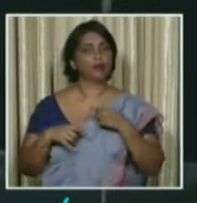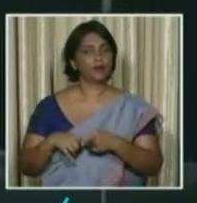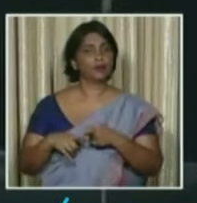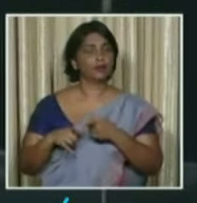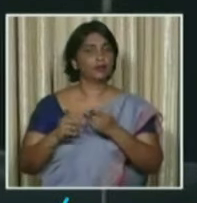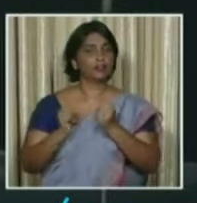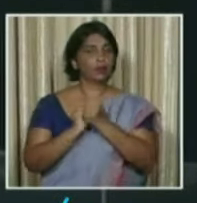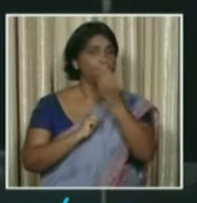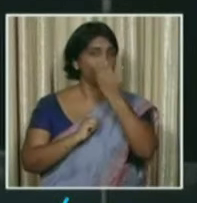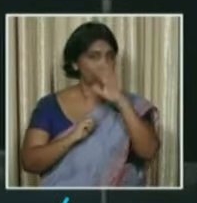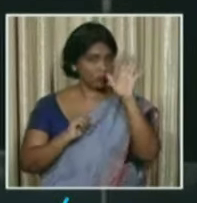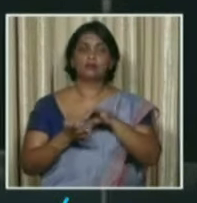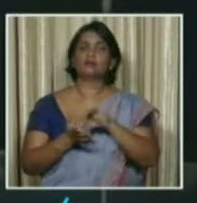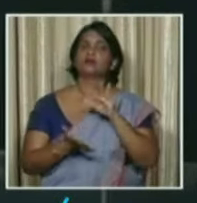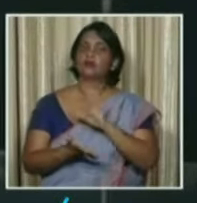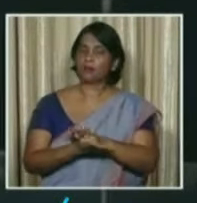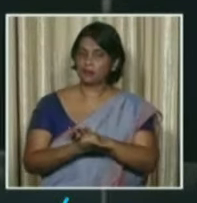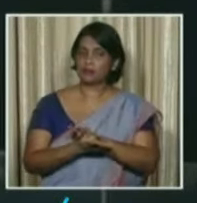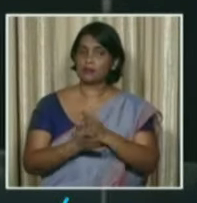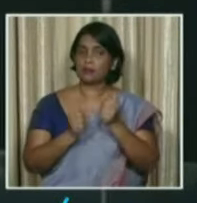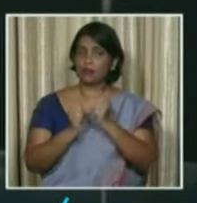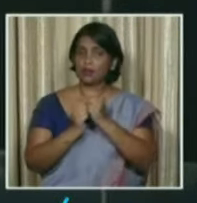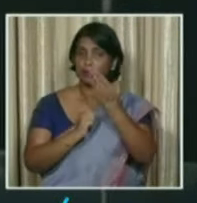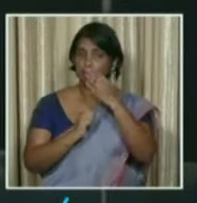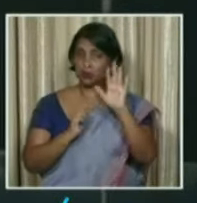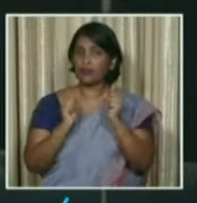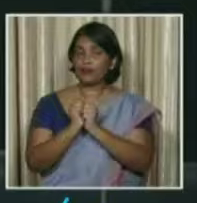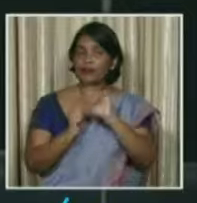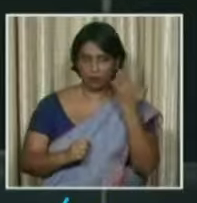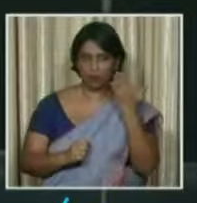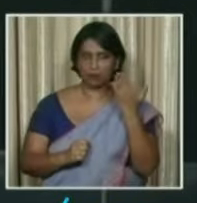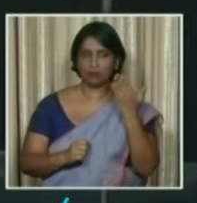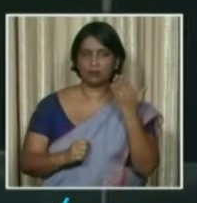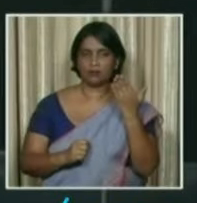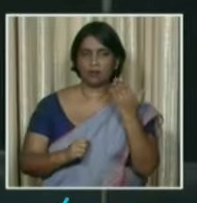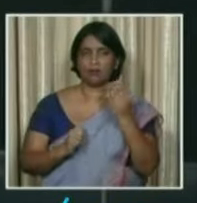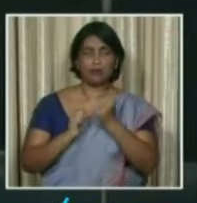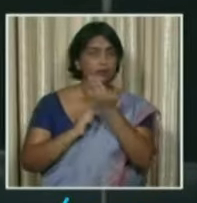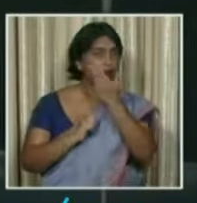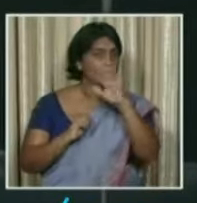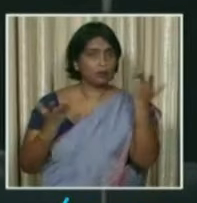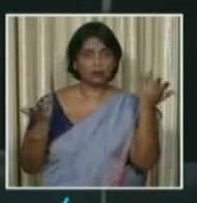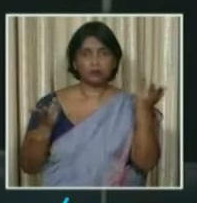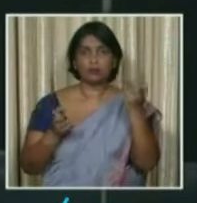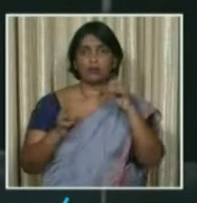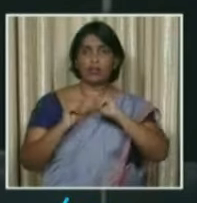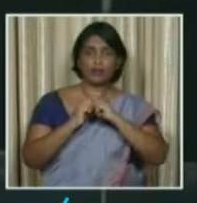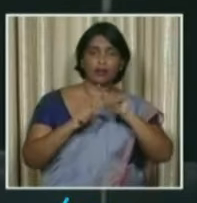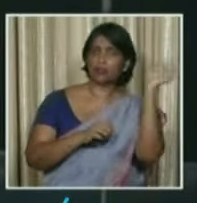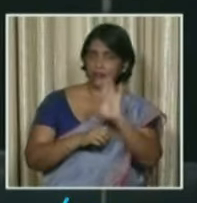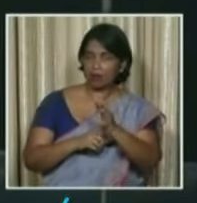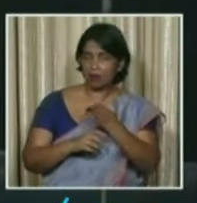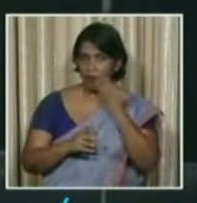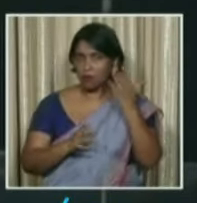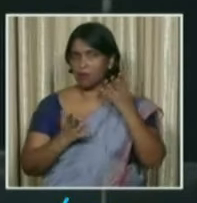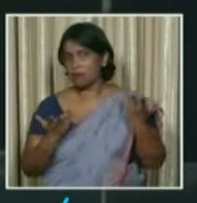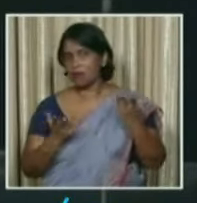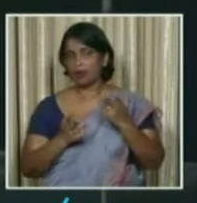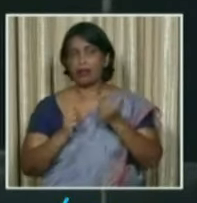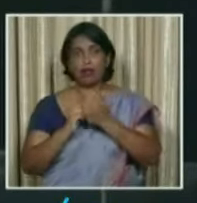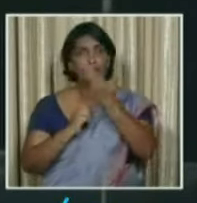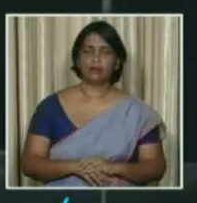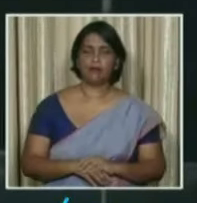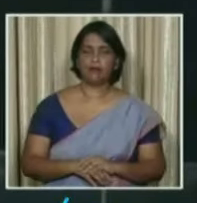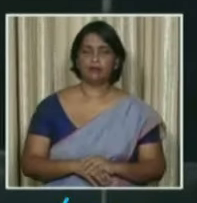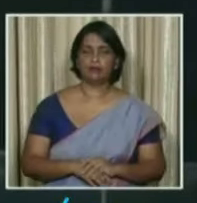දුරේ හිස්වලාද කියන එක තීන්දුව කරන්න ඕනේ. හිස්වලා නම් වැඩවලන කෙනෙක් පත් කරන්න පුළුවන්. හිස්වලා නැත්තම් පත් කරන්න පුළුවන්ද බැරිද කියන ප්‍රශ්නේ එනවා. හිස් කරනවා නම් කොහොමද